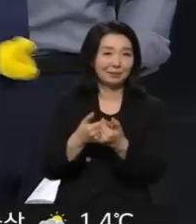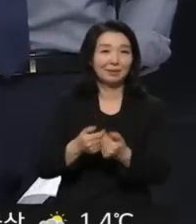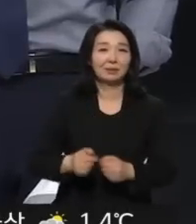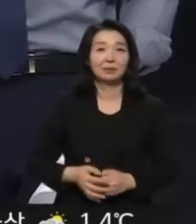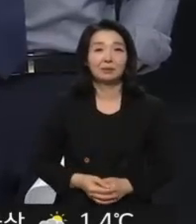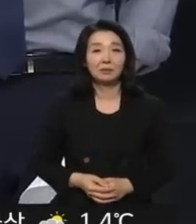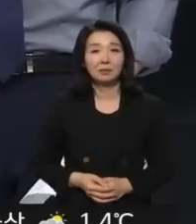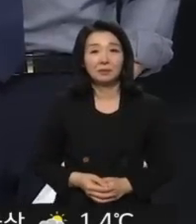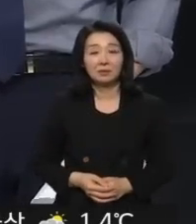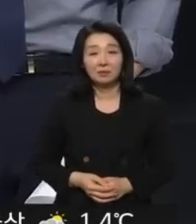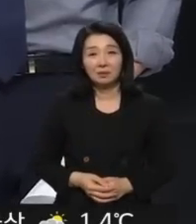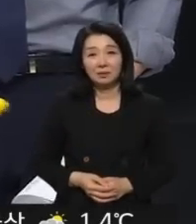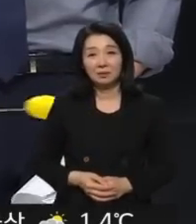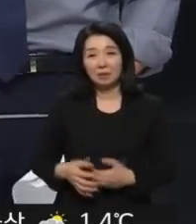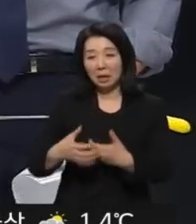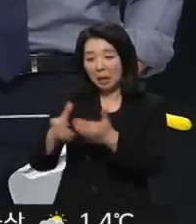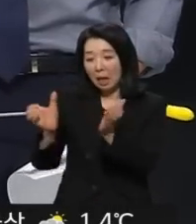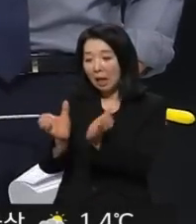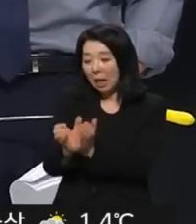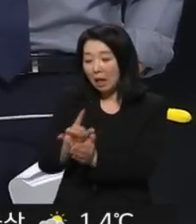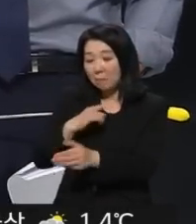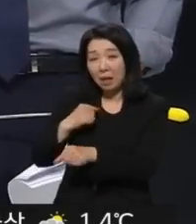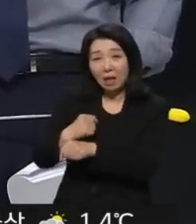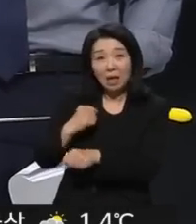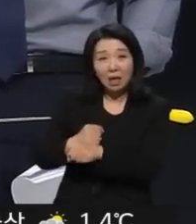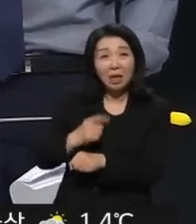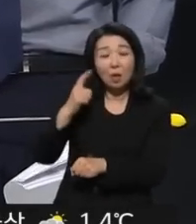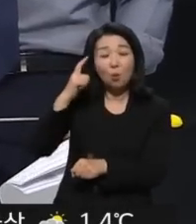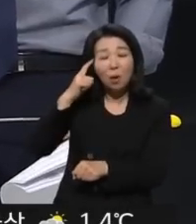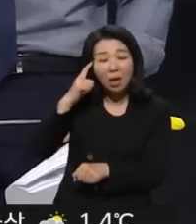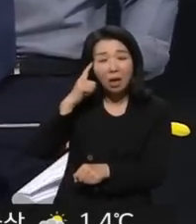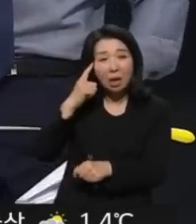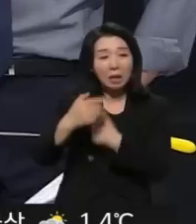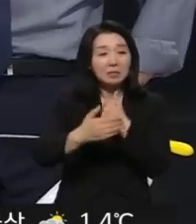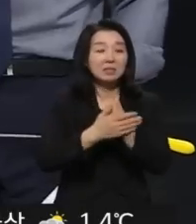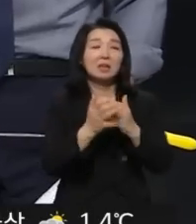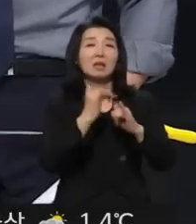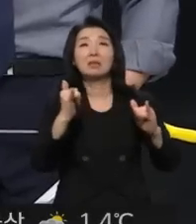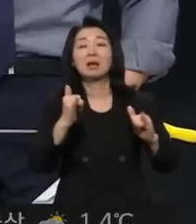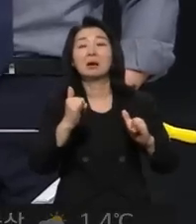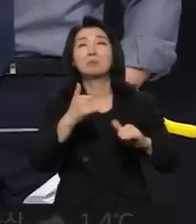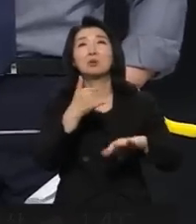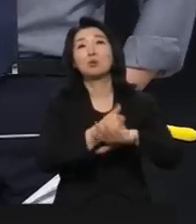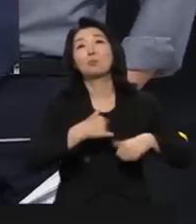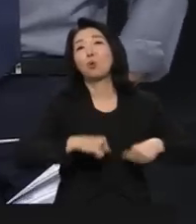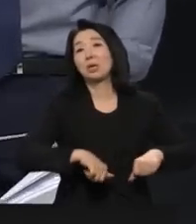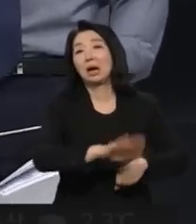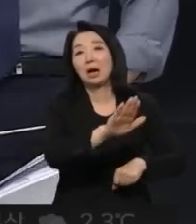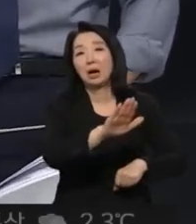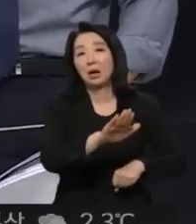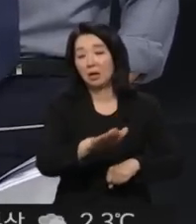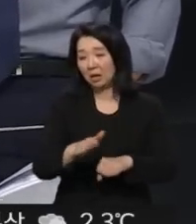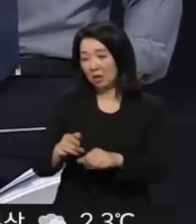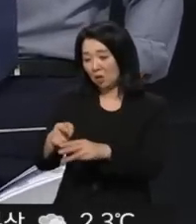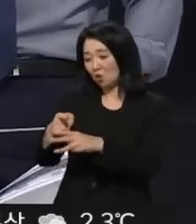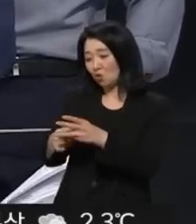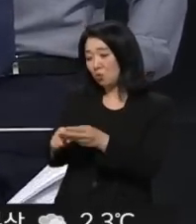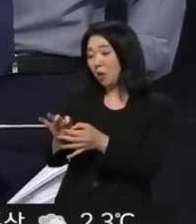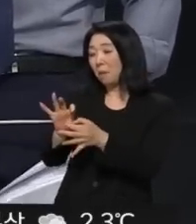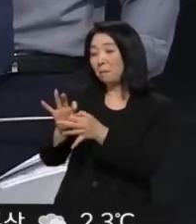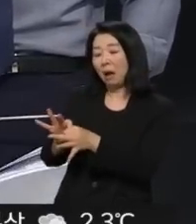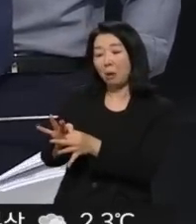이 당신만 줬다간 자칫 중도층 민심을 놓칠 수도 있다라는 우려인데요. 윤심만 살피는 국민의힘 주류에